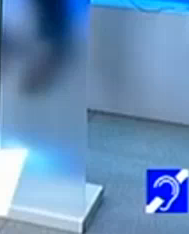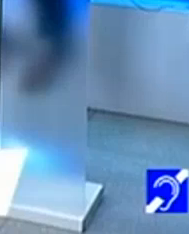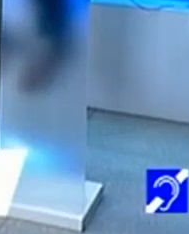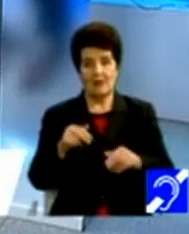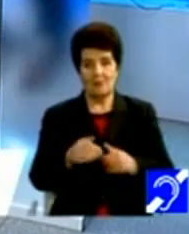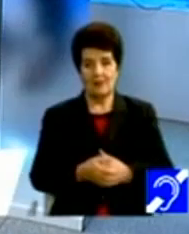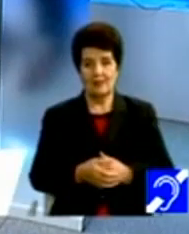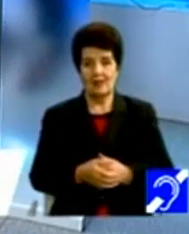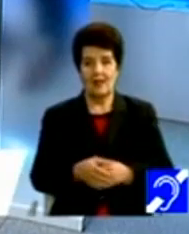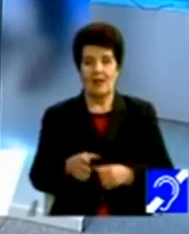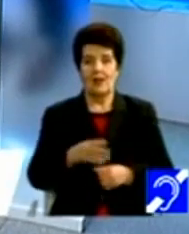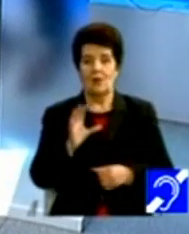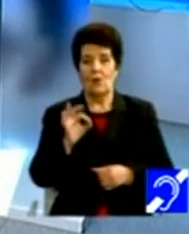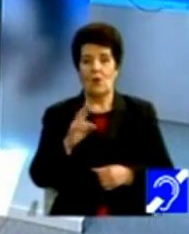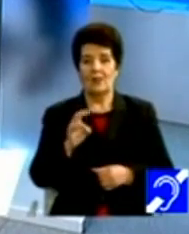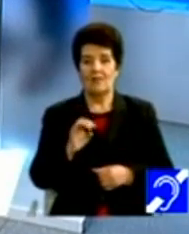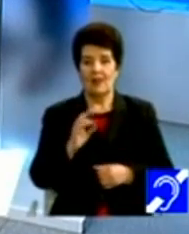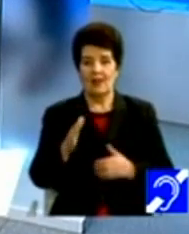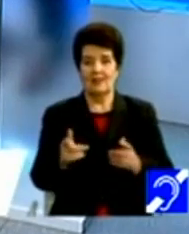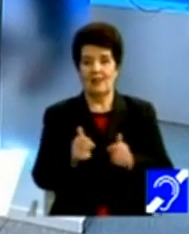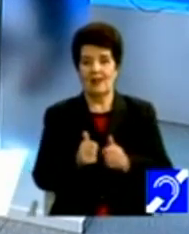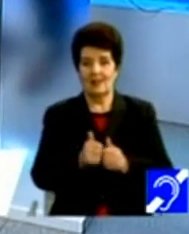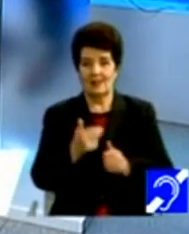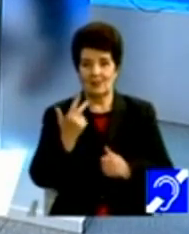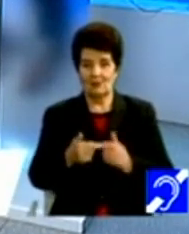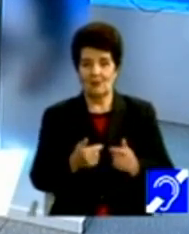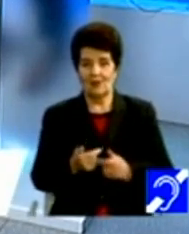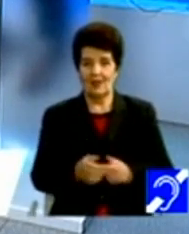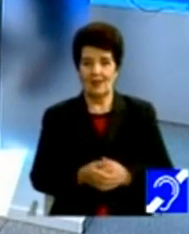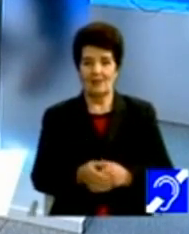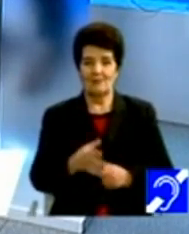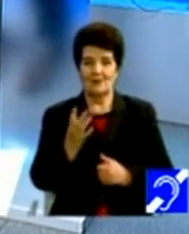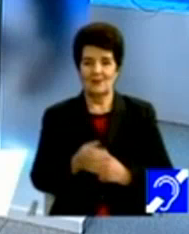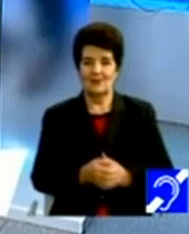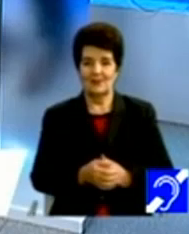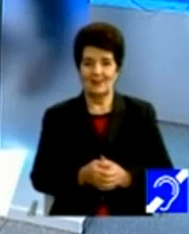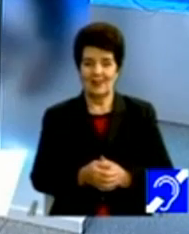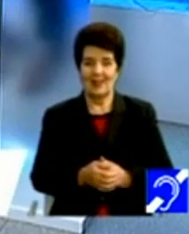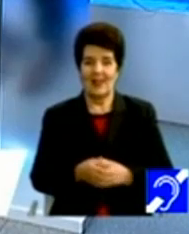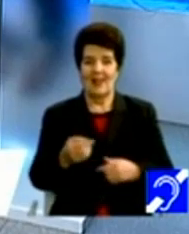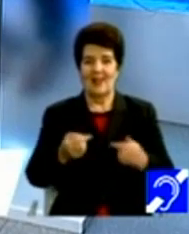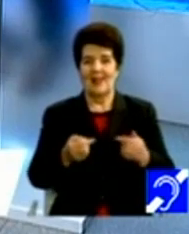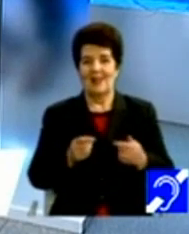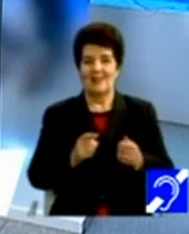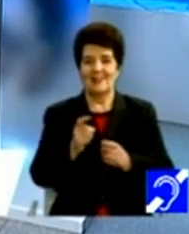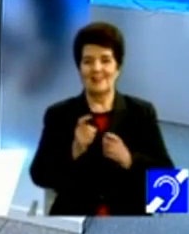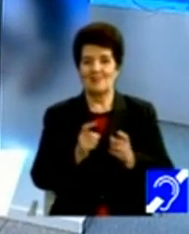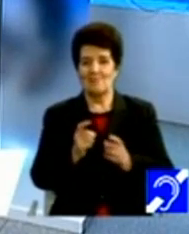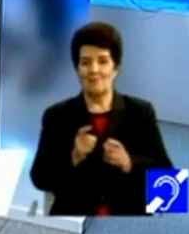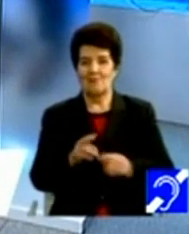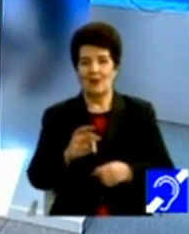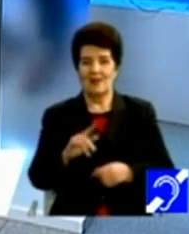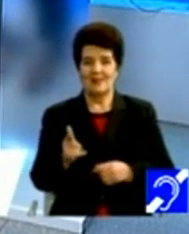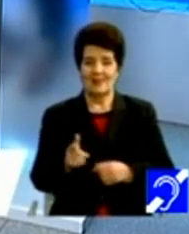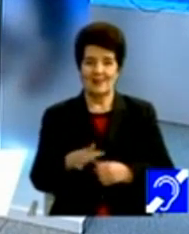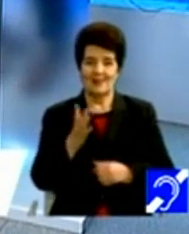atât mai mult că sunt cu Octavian alături, care eu cred că ambii credem în așa ceeași. Dezbateri. Haideți să vedem. Contradictorii și nu cred să